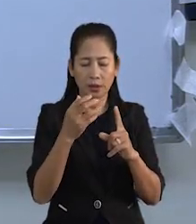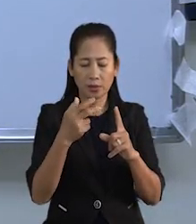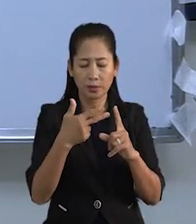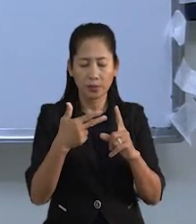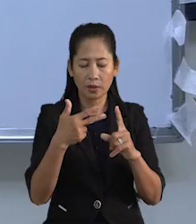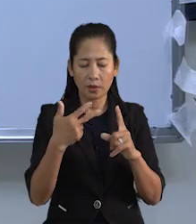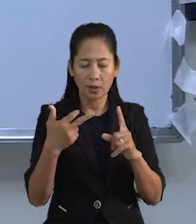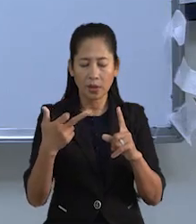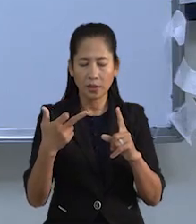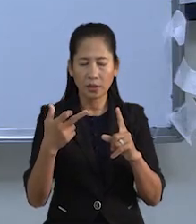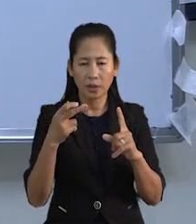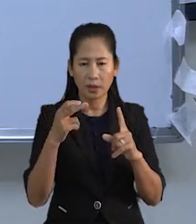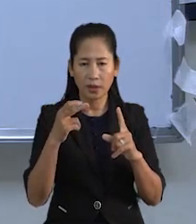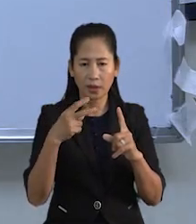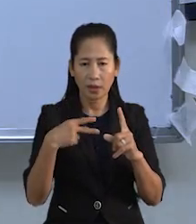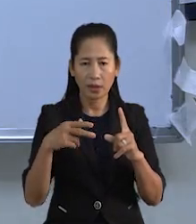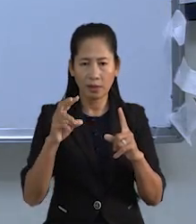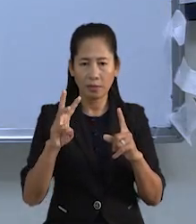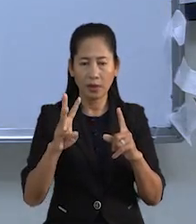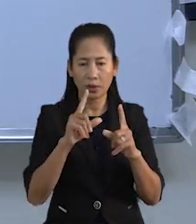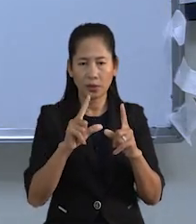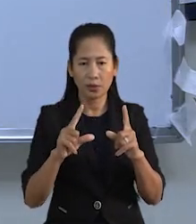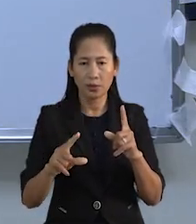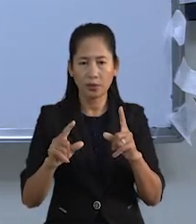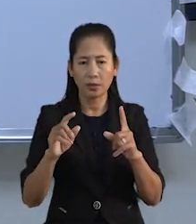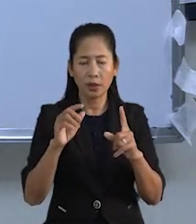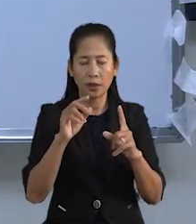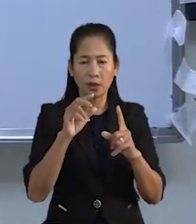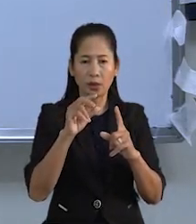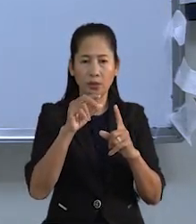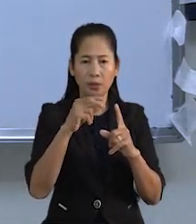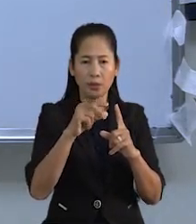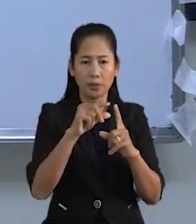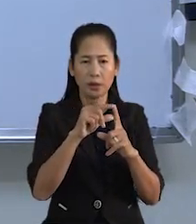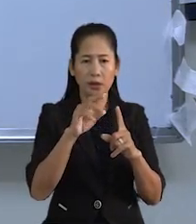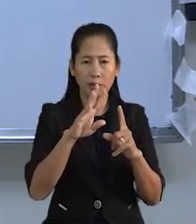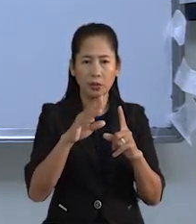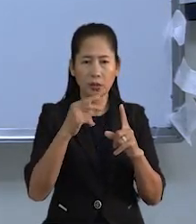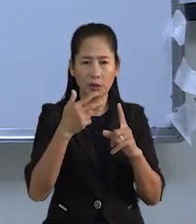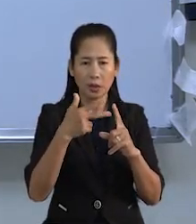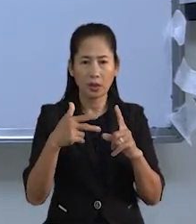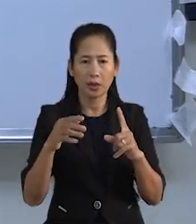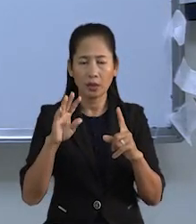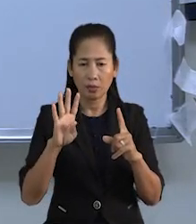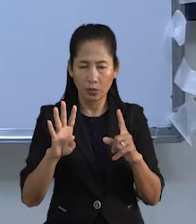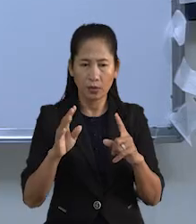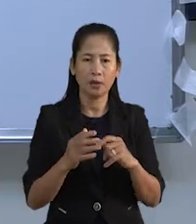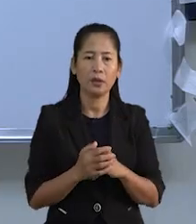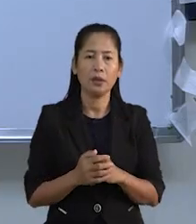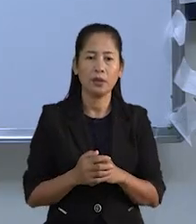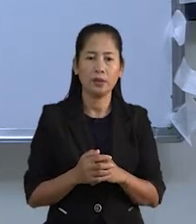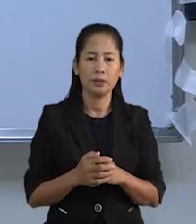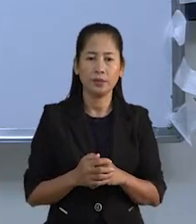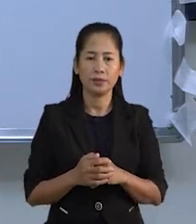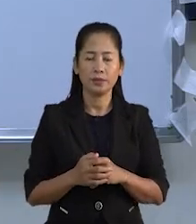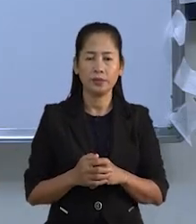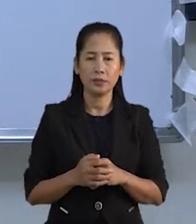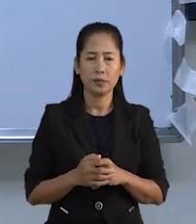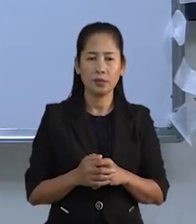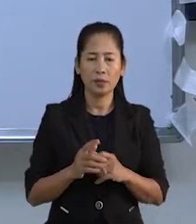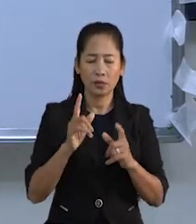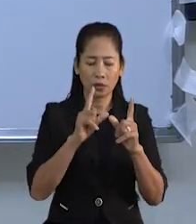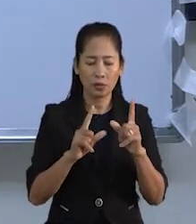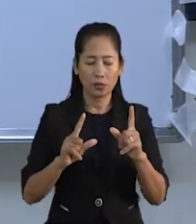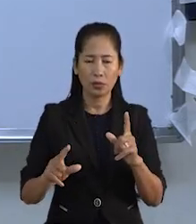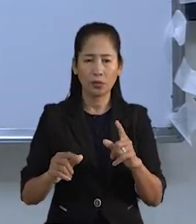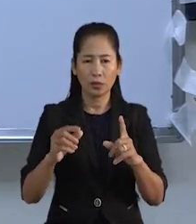ទី3ហើយជួននឹងព្យាងទី4នៅក្នុងឃ្លាទី4ផងណាកូនណាកុំភ្លេចណាកូនណាគឺយើងជួ